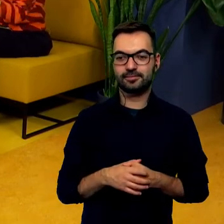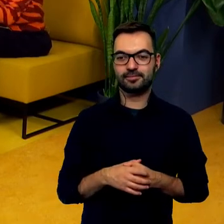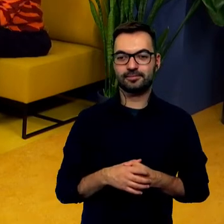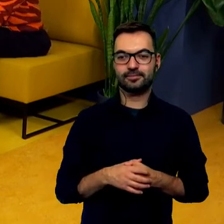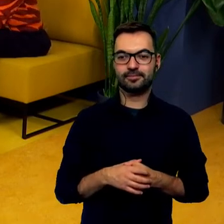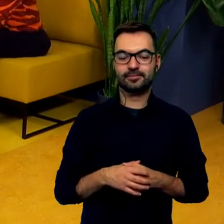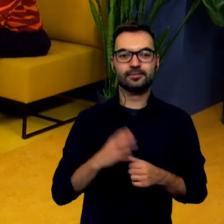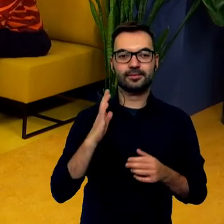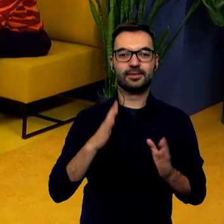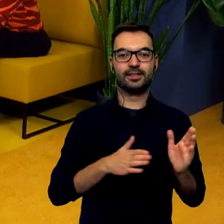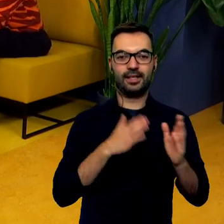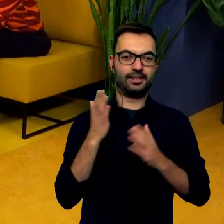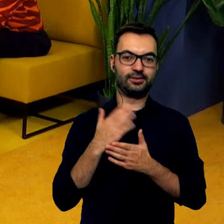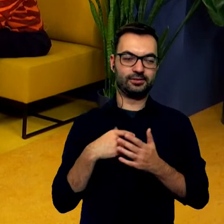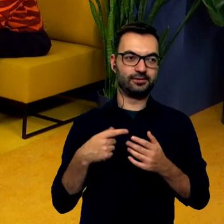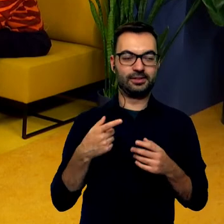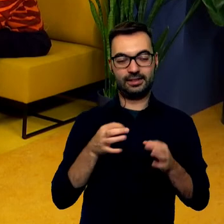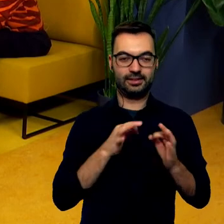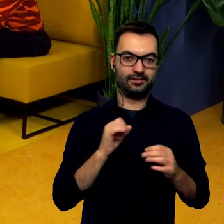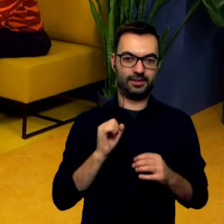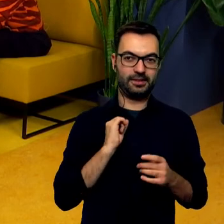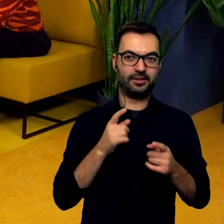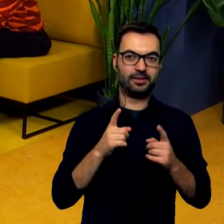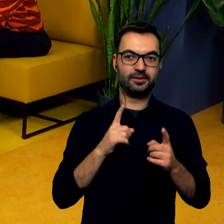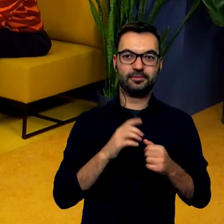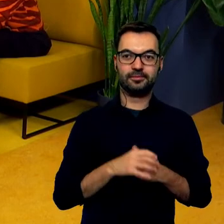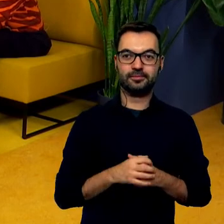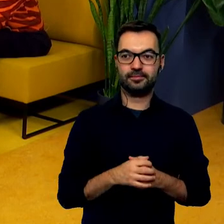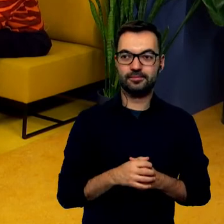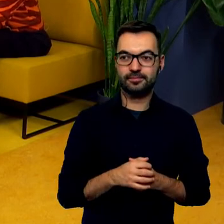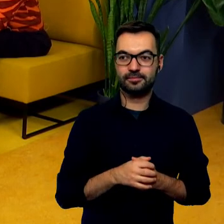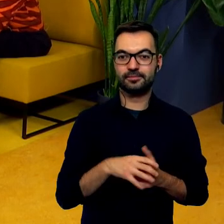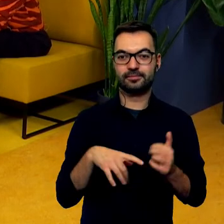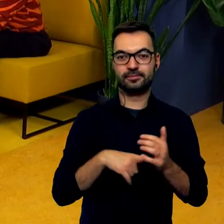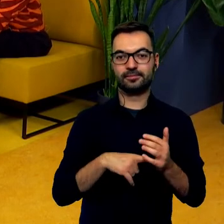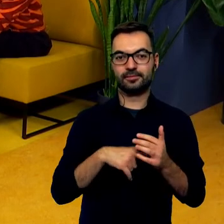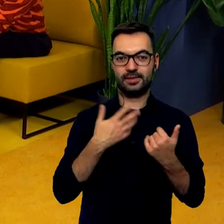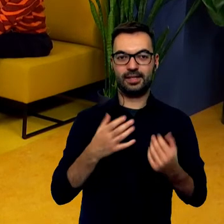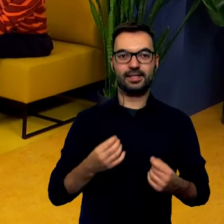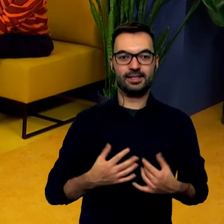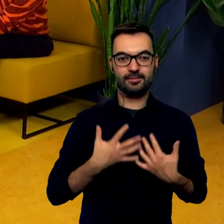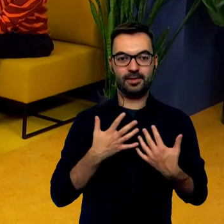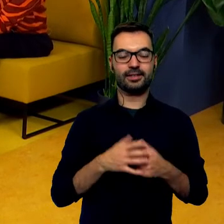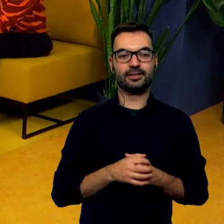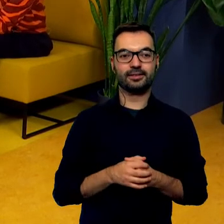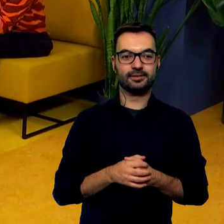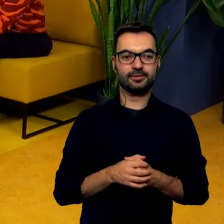i to będzie kolejna historia, która tak właśnie będzie inspirować,